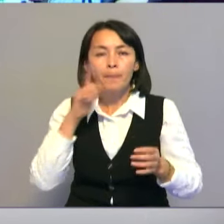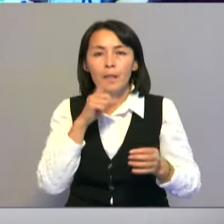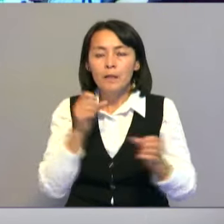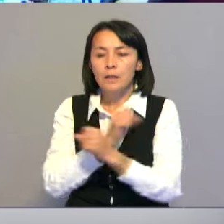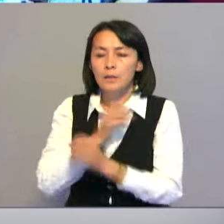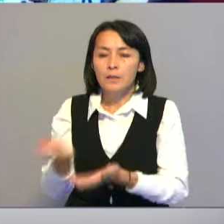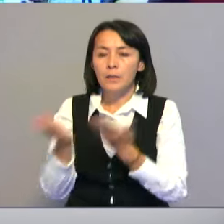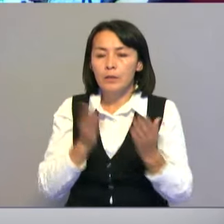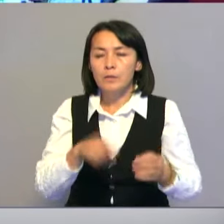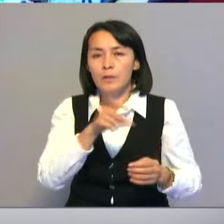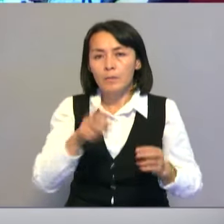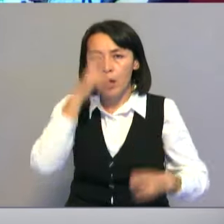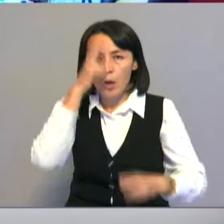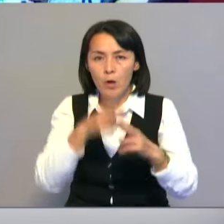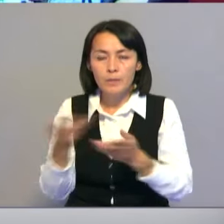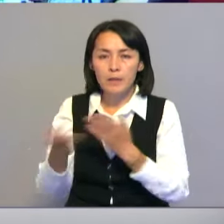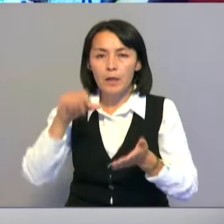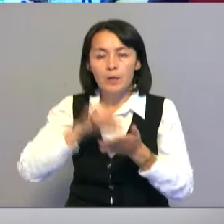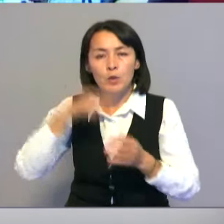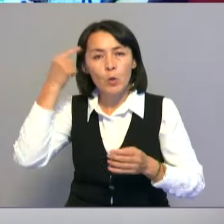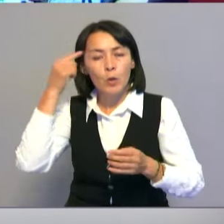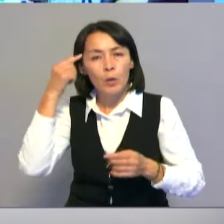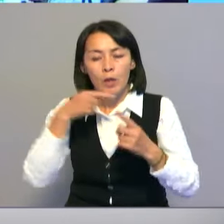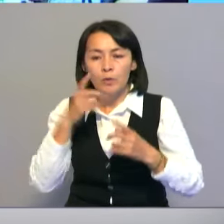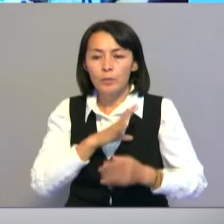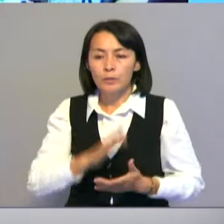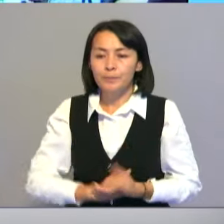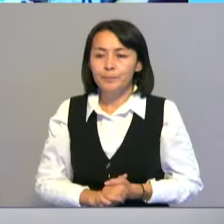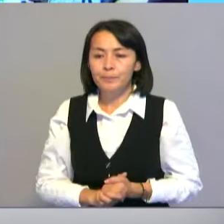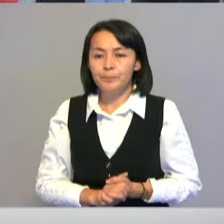саябақ келушілері мен аға буын өкілдері қатысып, ой талқы жасады.